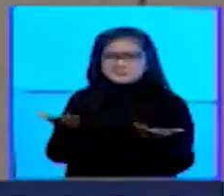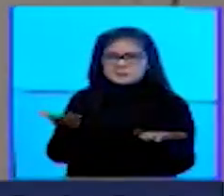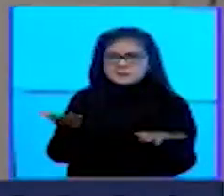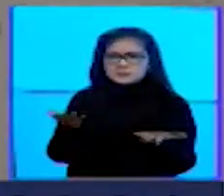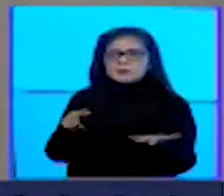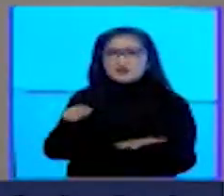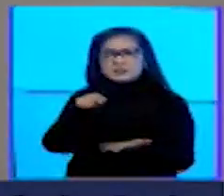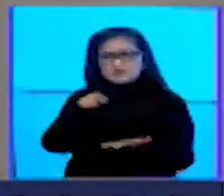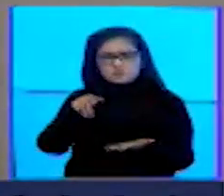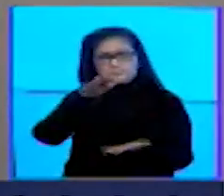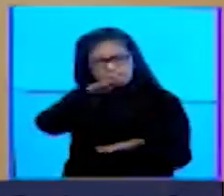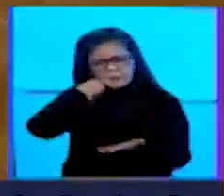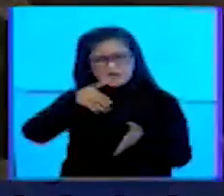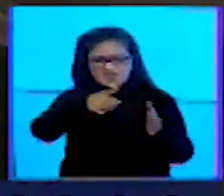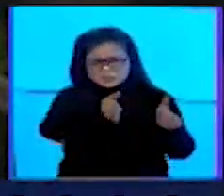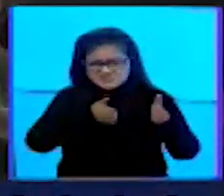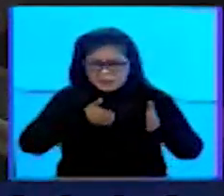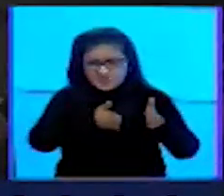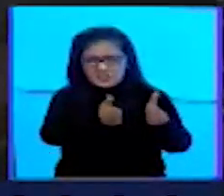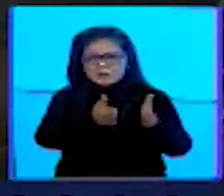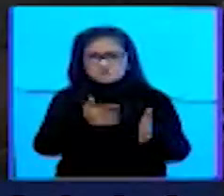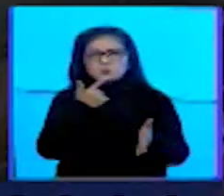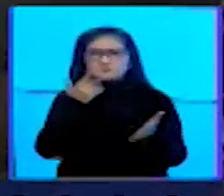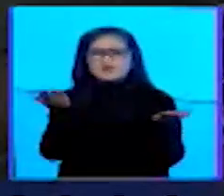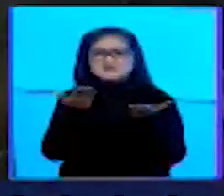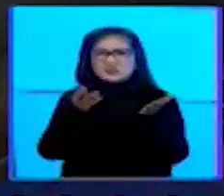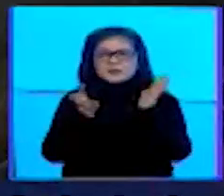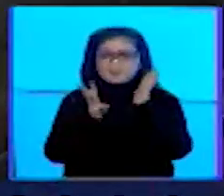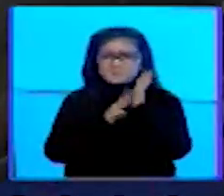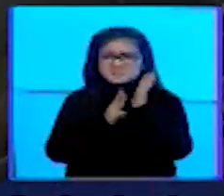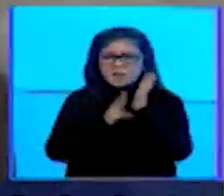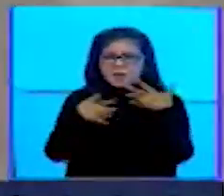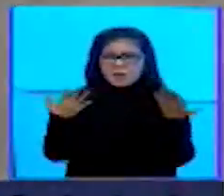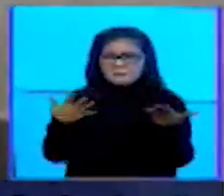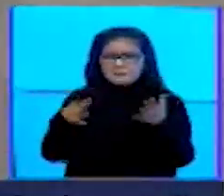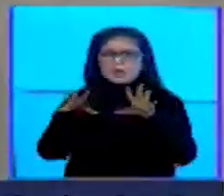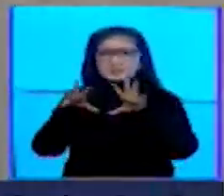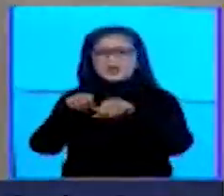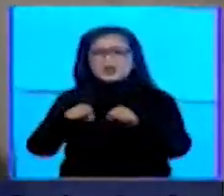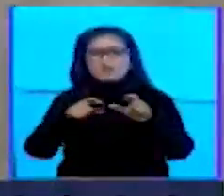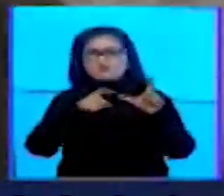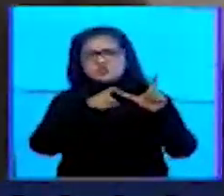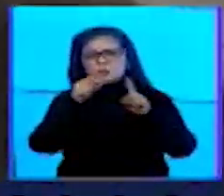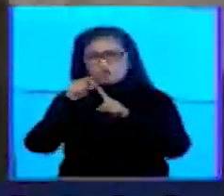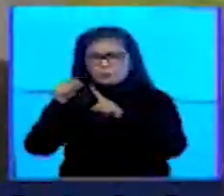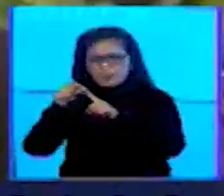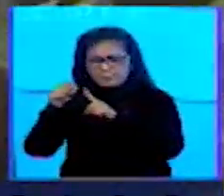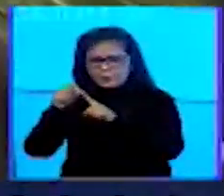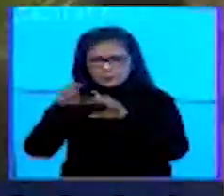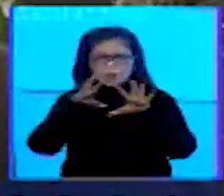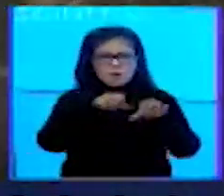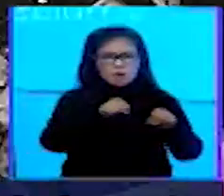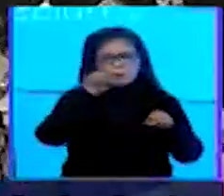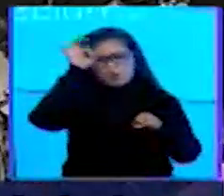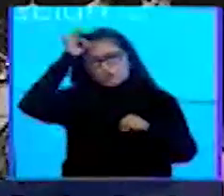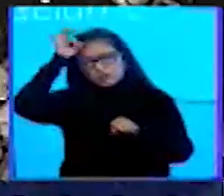di jalanan. Paling-paling permasalahan kalau ditangkap Satpol PP, ya terus ditangkap sama polisi, ya, itu